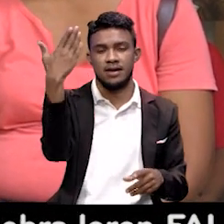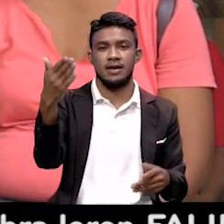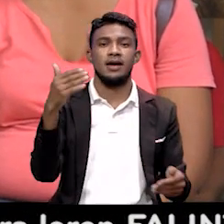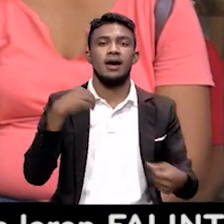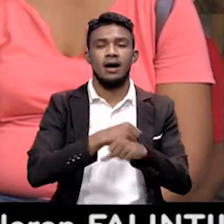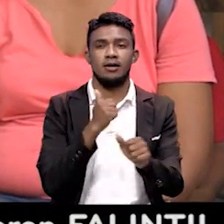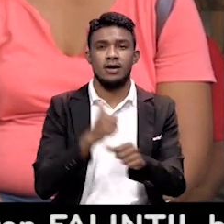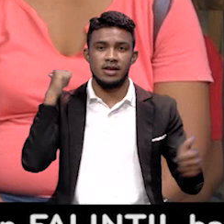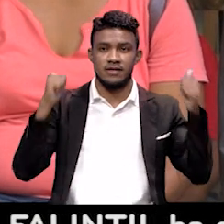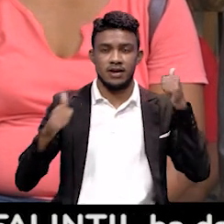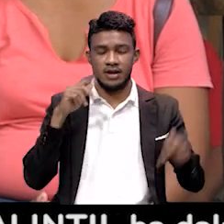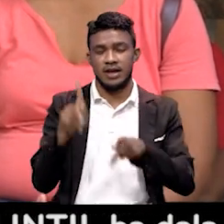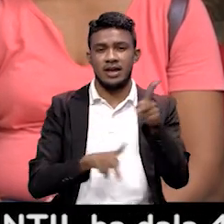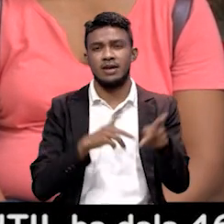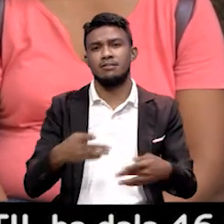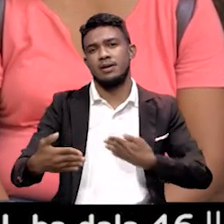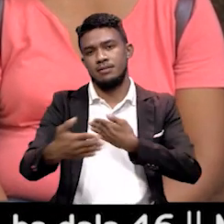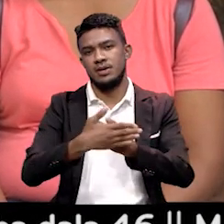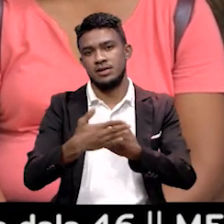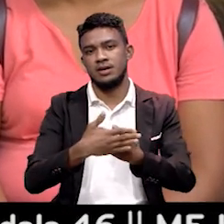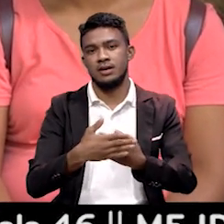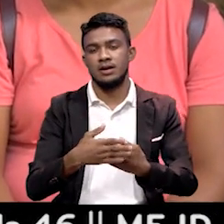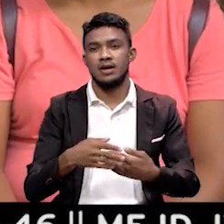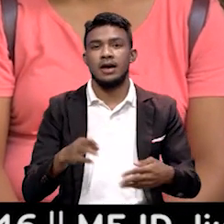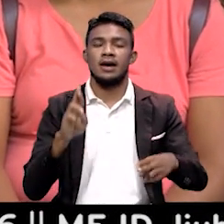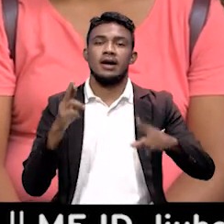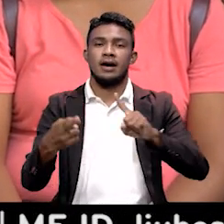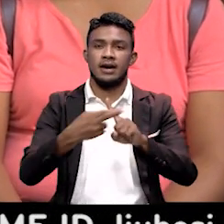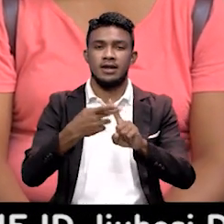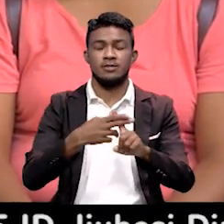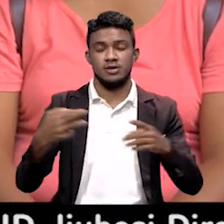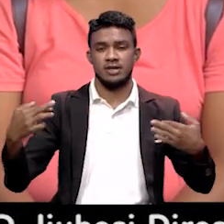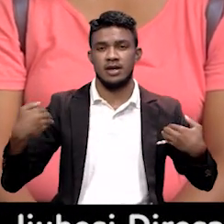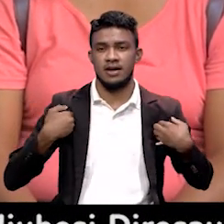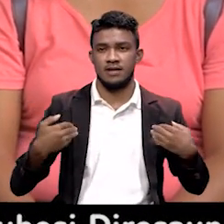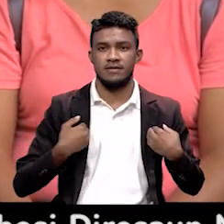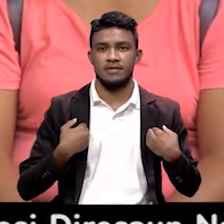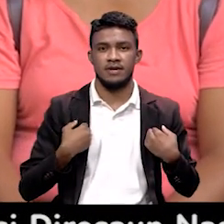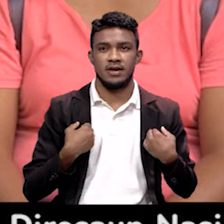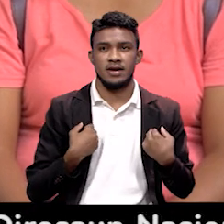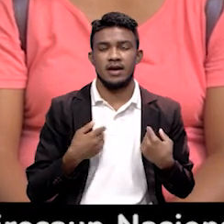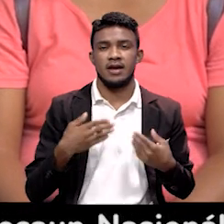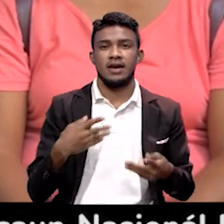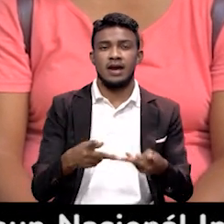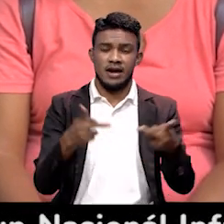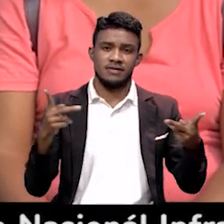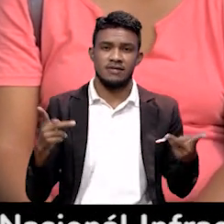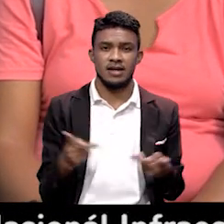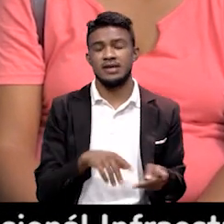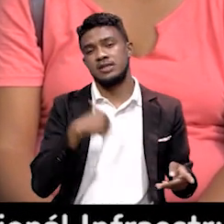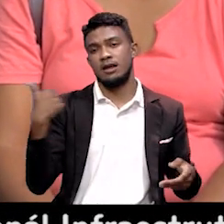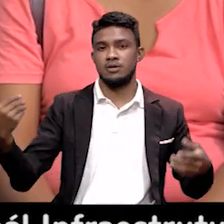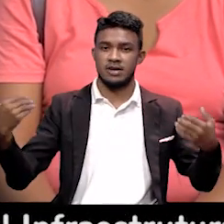uma komunidade basic laws balu rate mus iha gudan seluk se aktivu